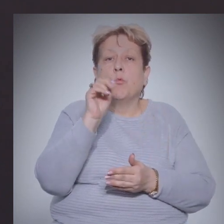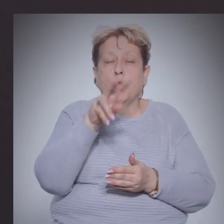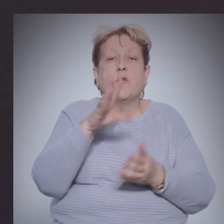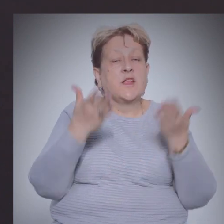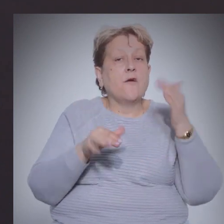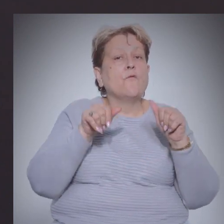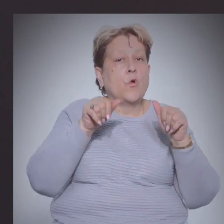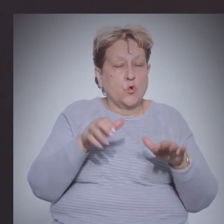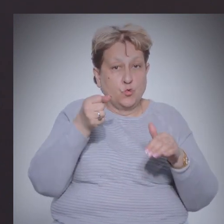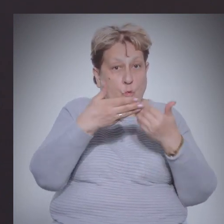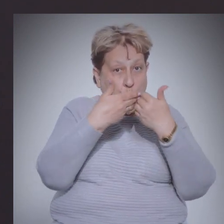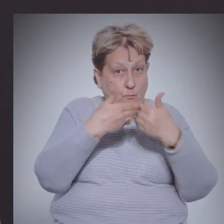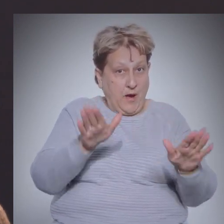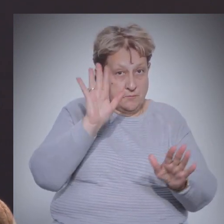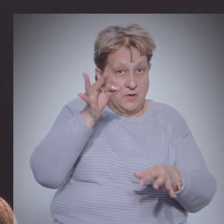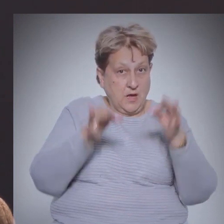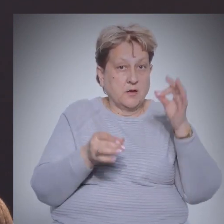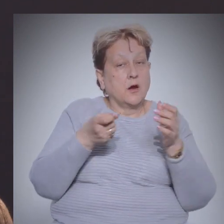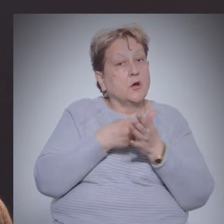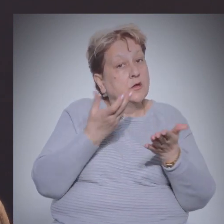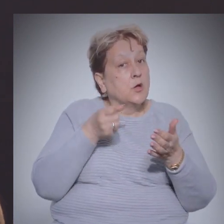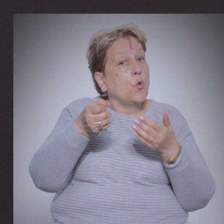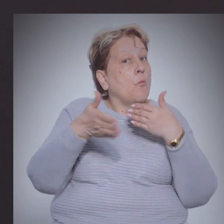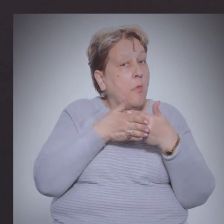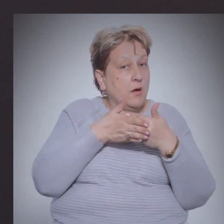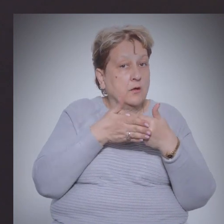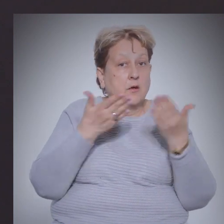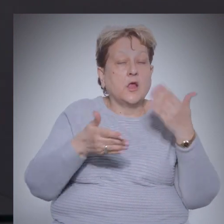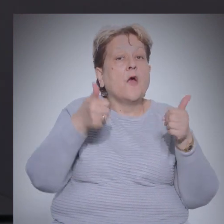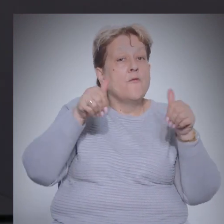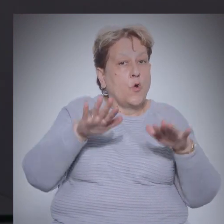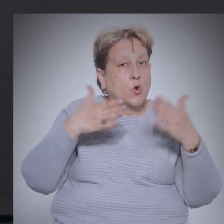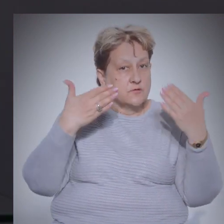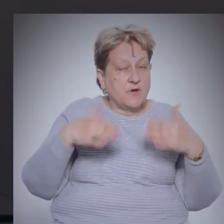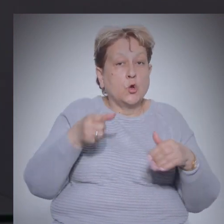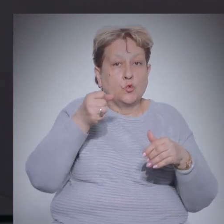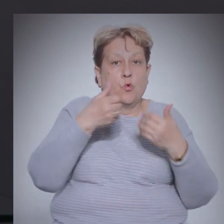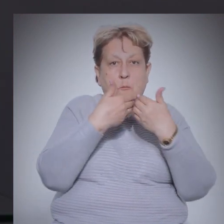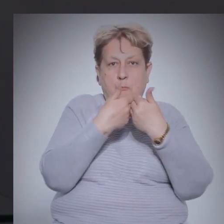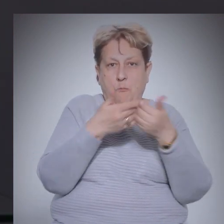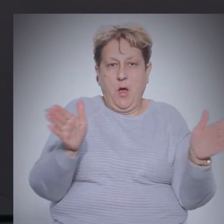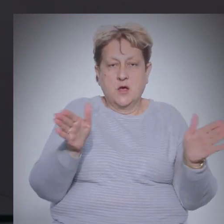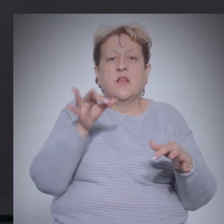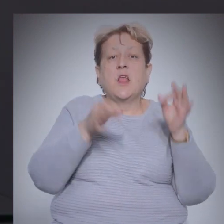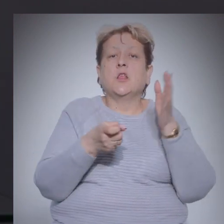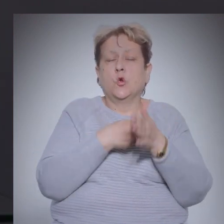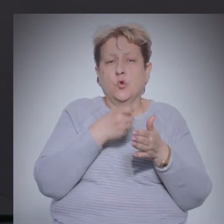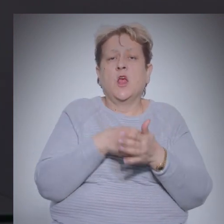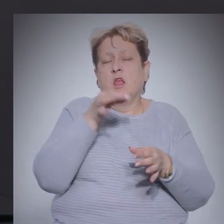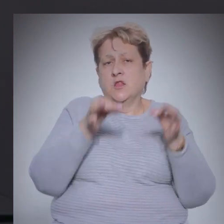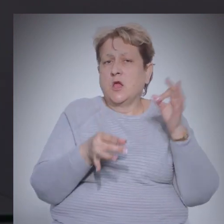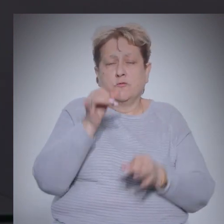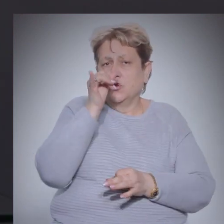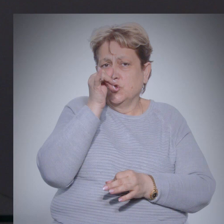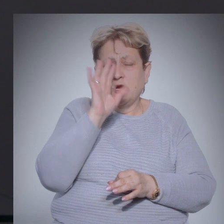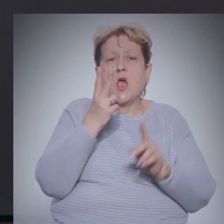պուլում, եվ որ որոշվում է դրմբաց է լինելու դատակնությունը, թե դրմբաք։ Եվ որ արդեն որոշվել է, որ դրմբաց է լինելու դատակնություն,